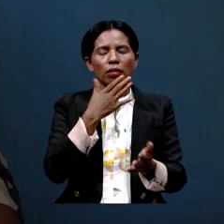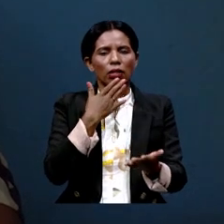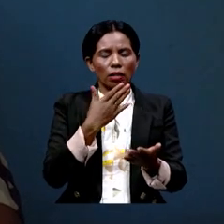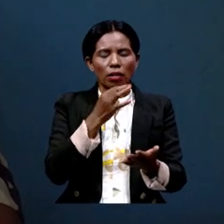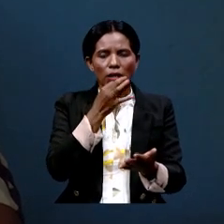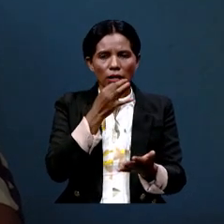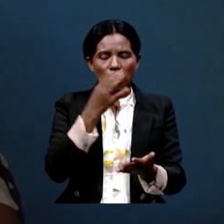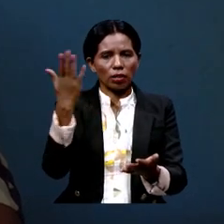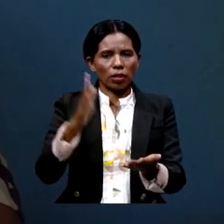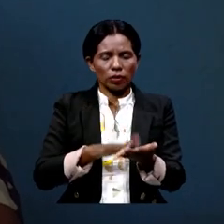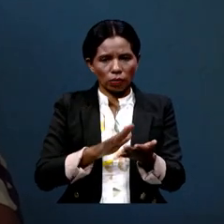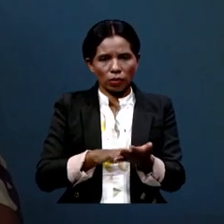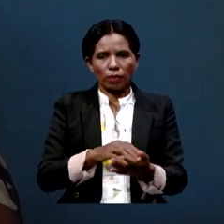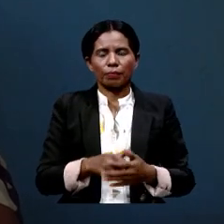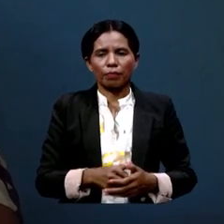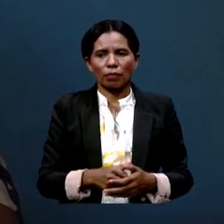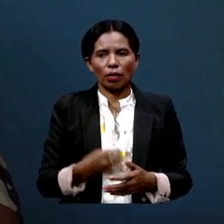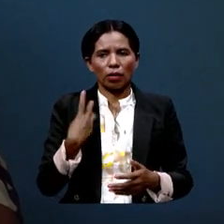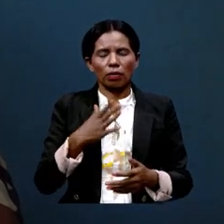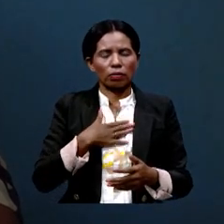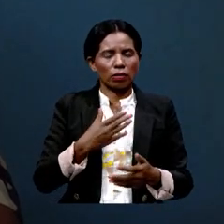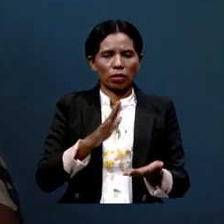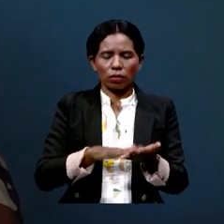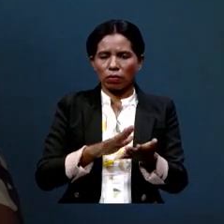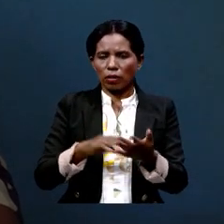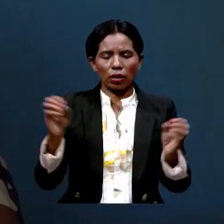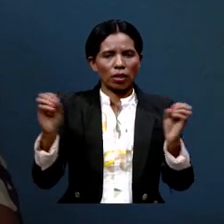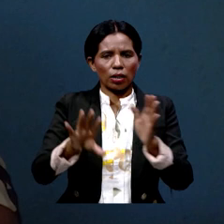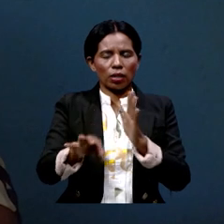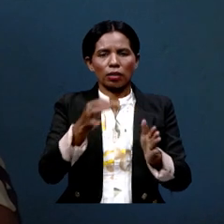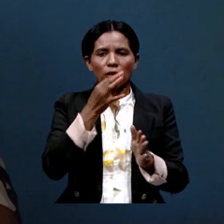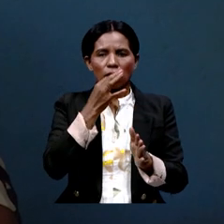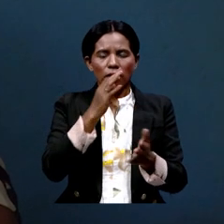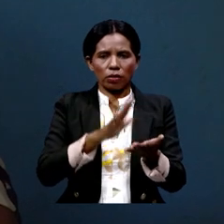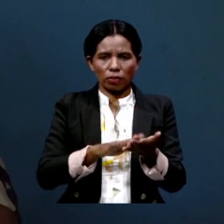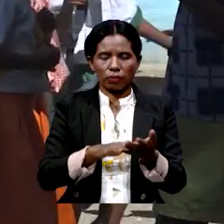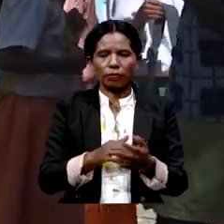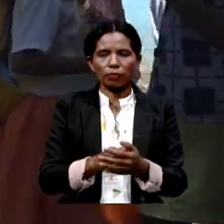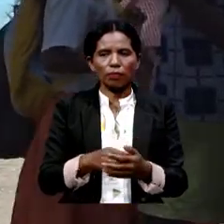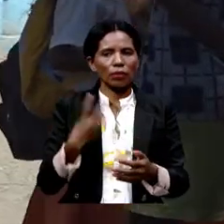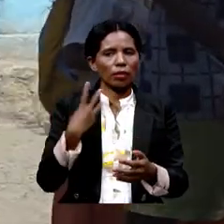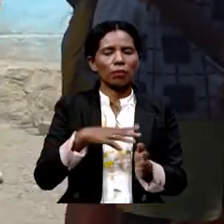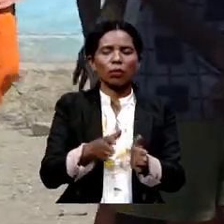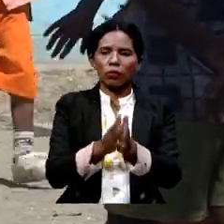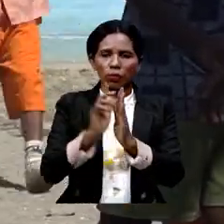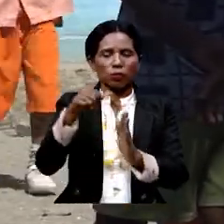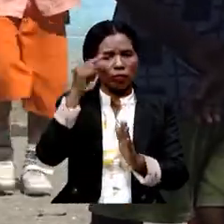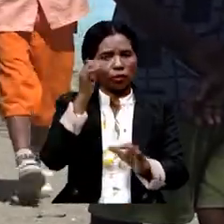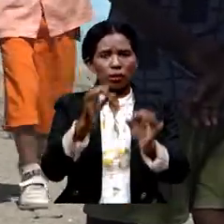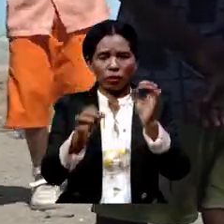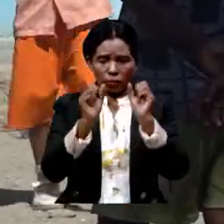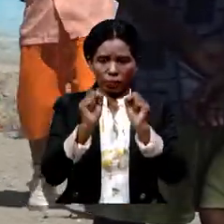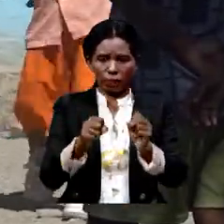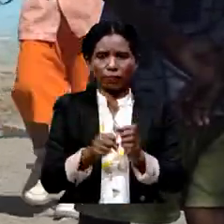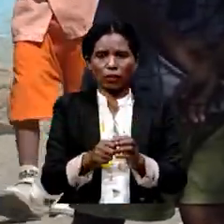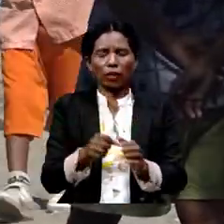valo lao ami skola dadak na huni skola ne lahetam merena. Ini ne katak ami husuba governo sebele karik